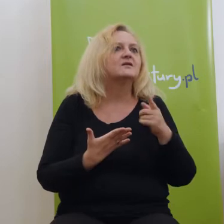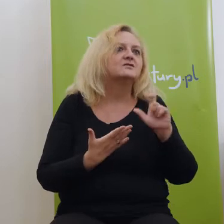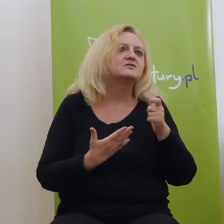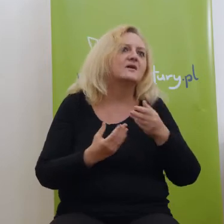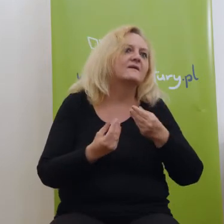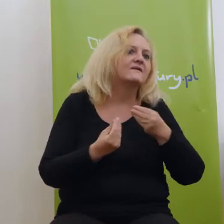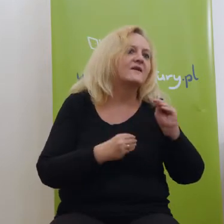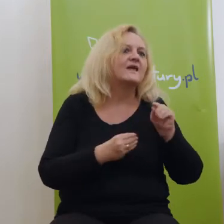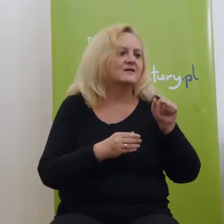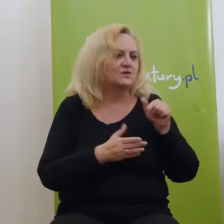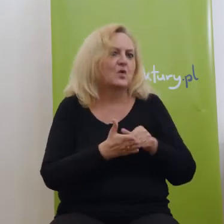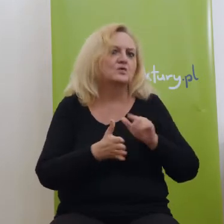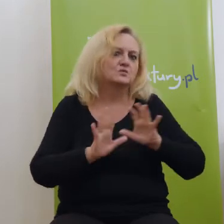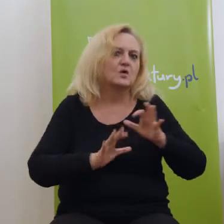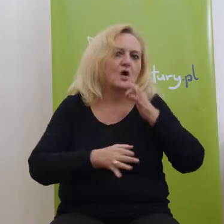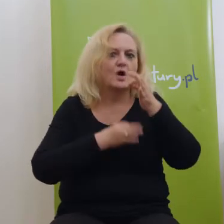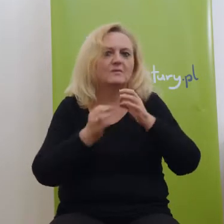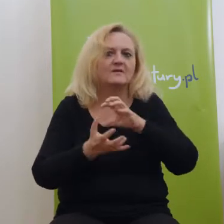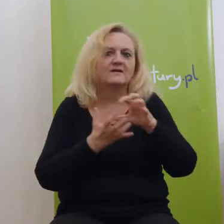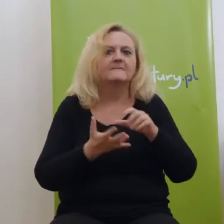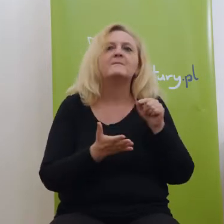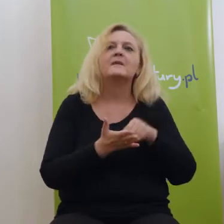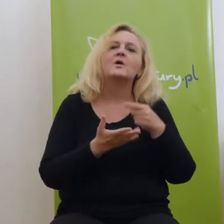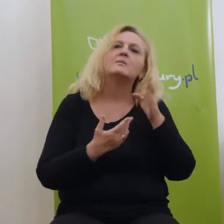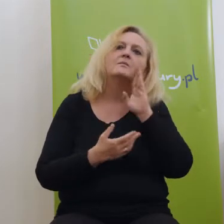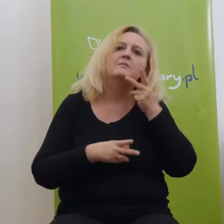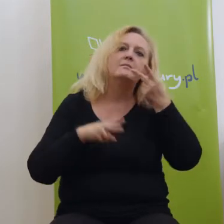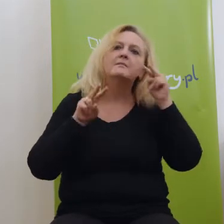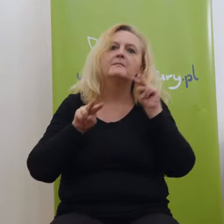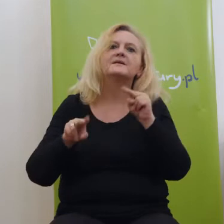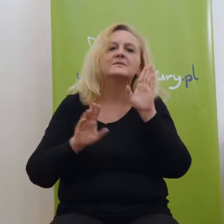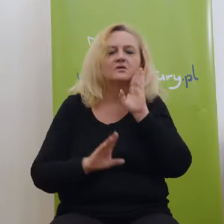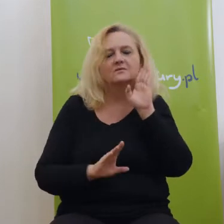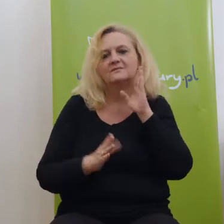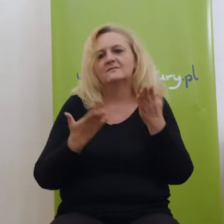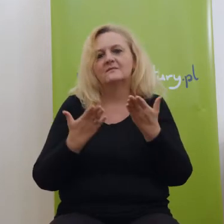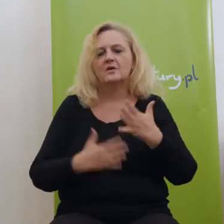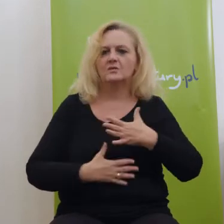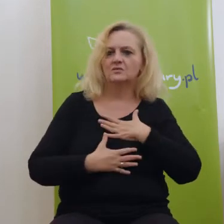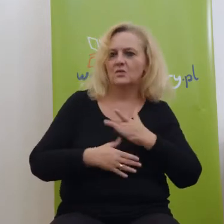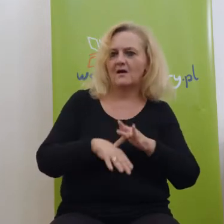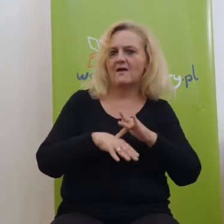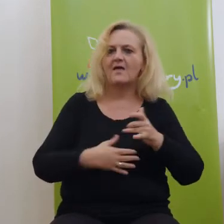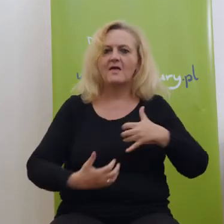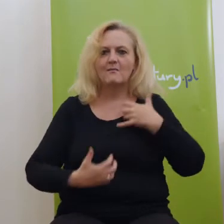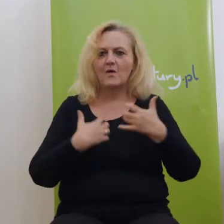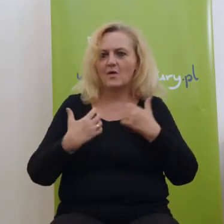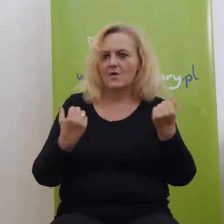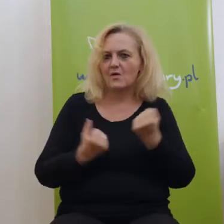o tym sposobie opowiadania świata, bo jest to perspektywa taka, to co powiedziałam, taka czuła,